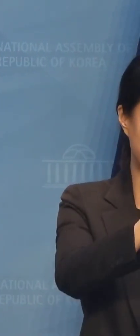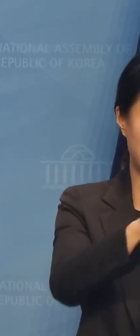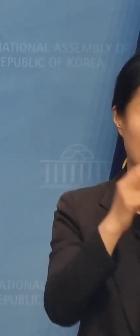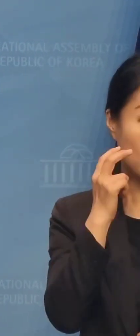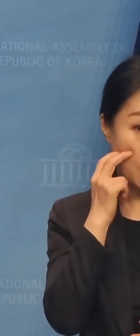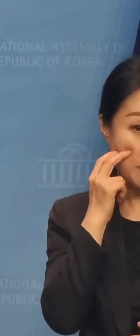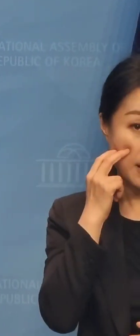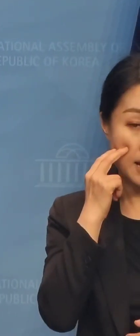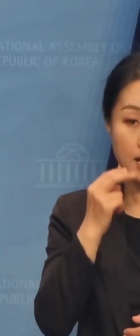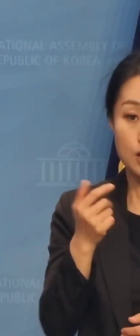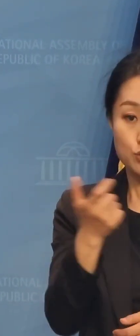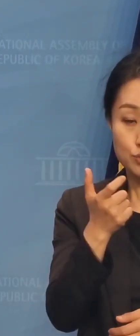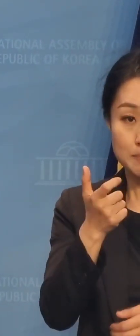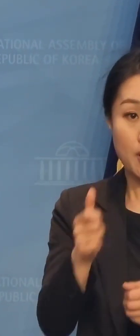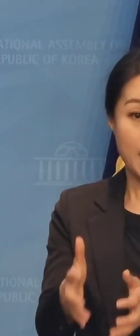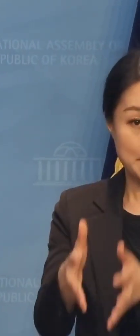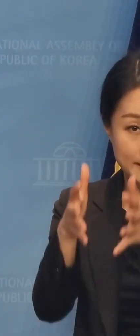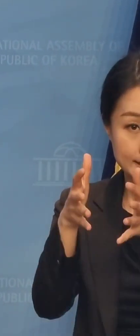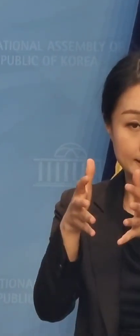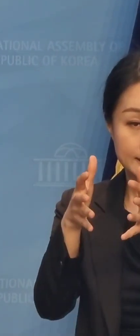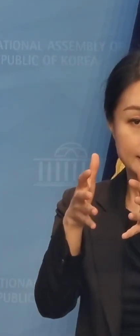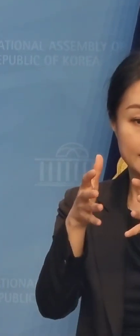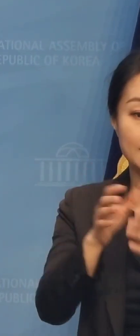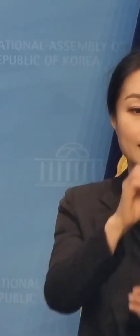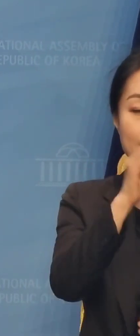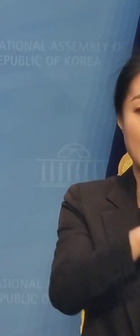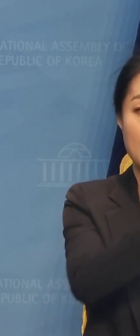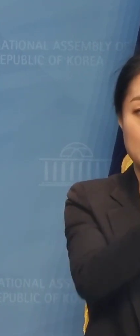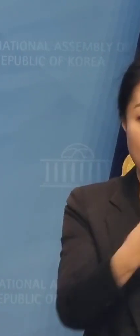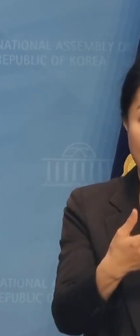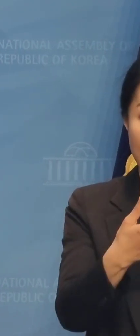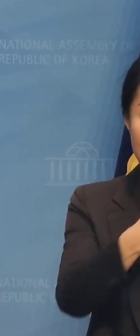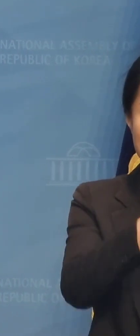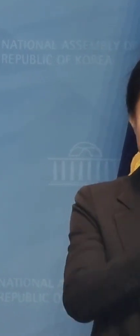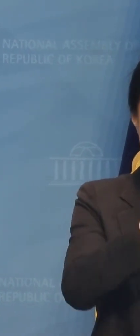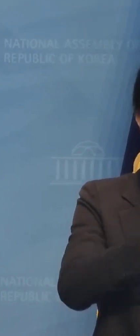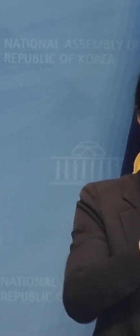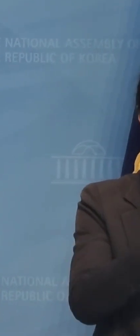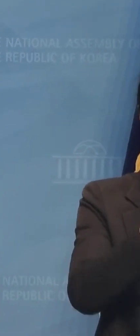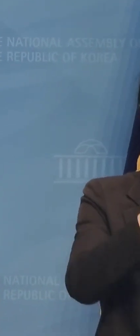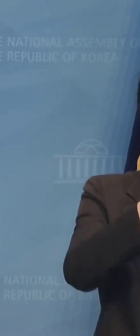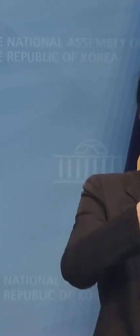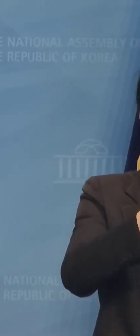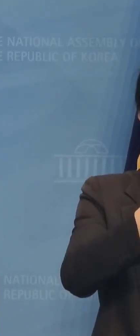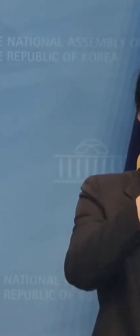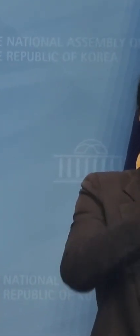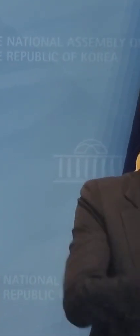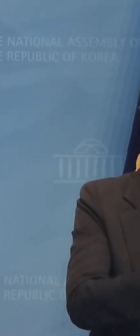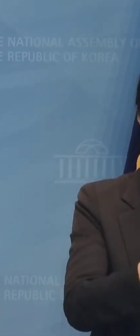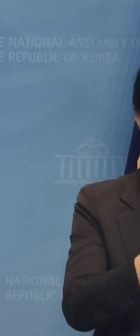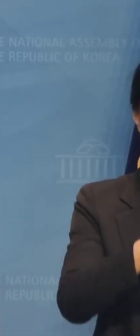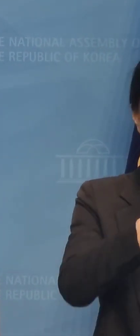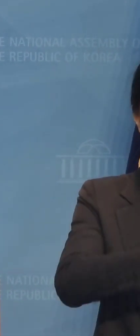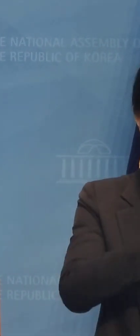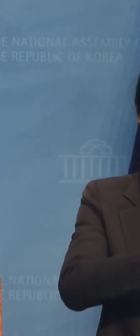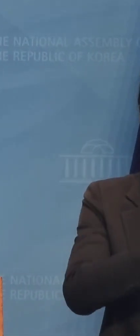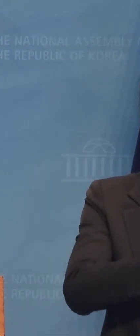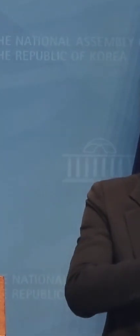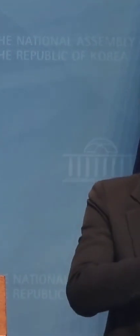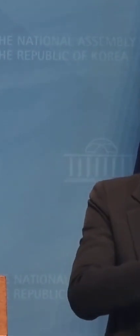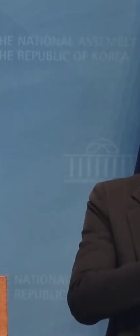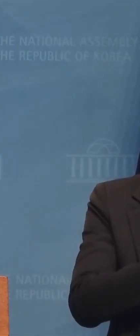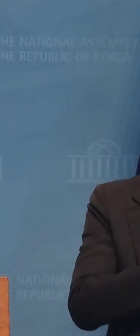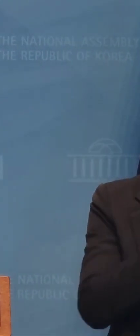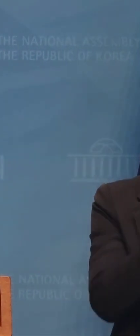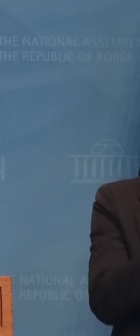송파구 60평대 고급 아파트, 양평군 강산면 교평리에 있는 농지 명의신탁